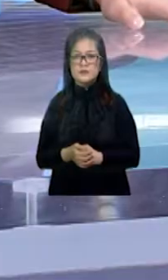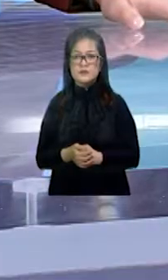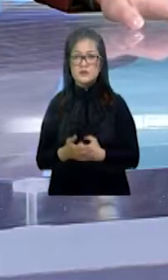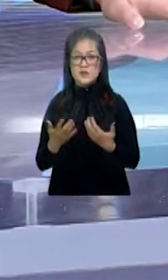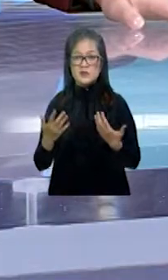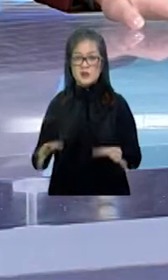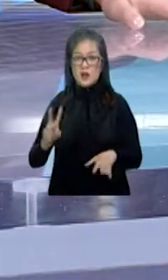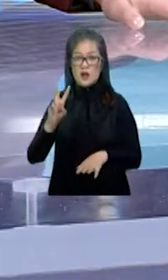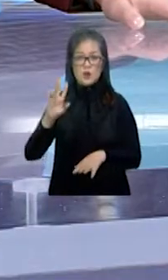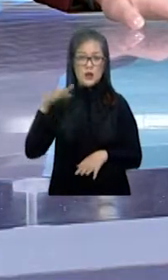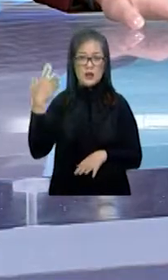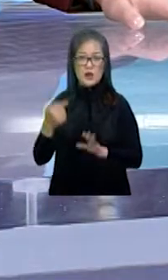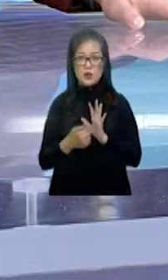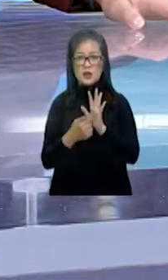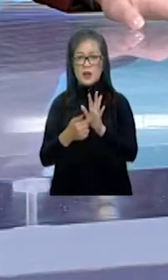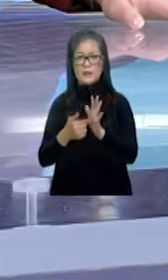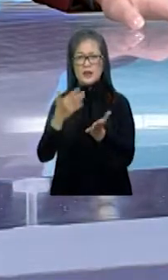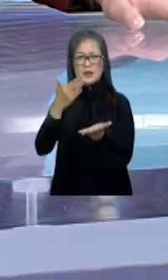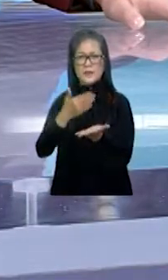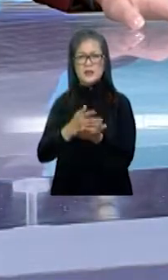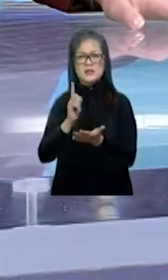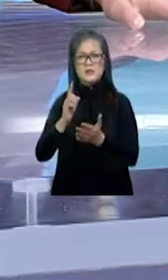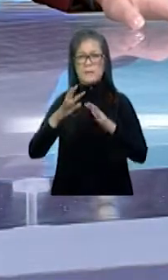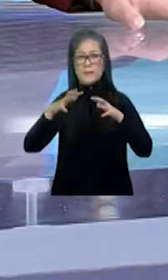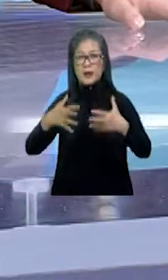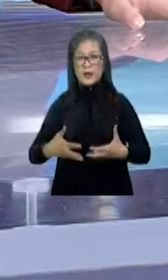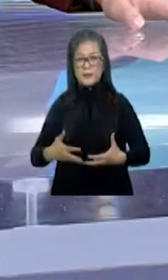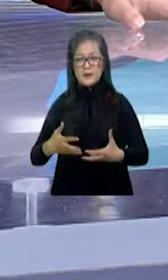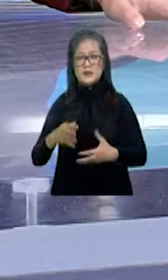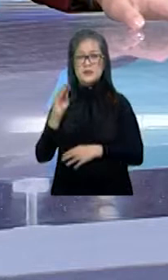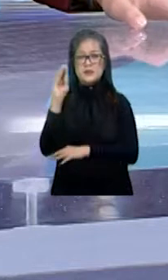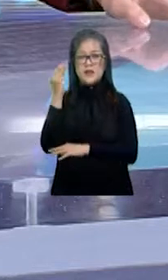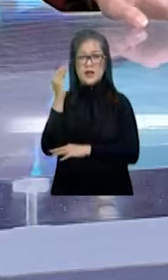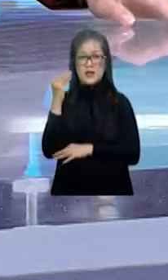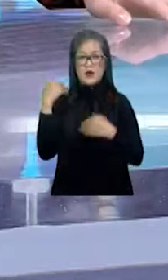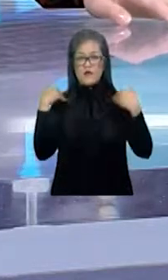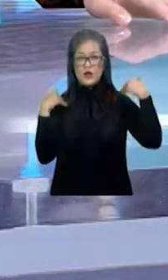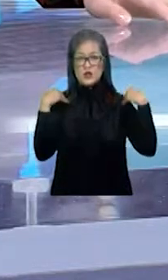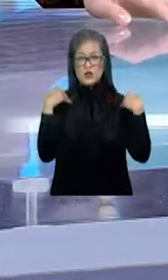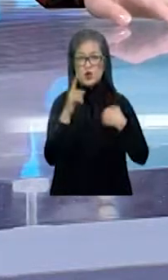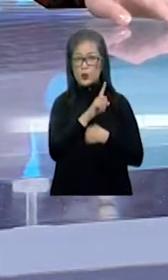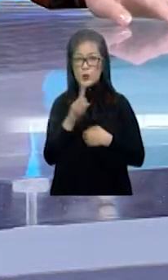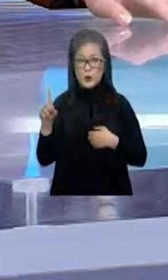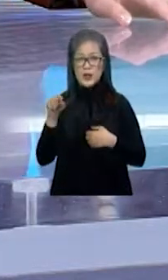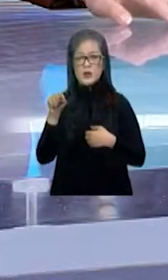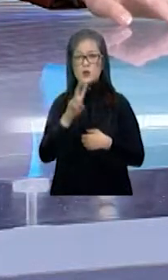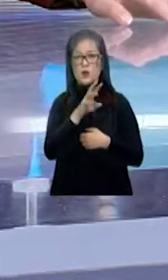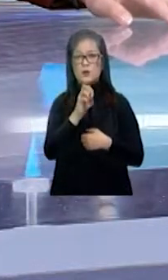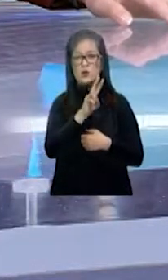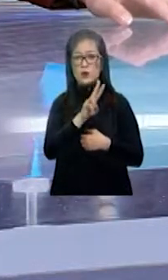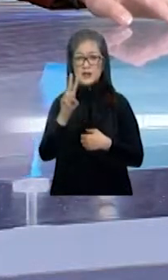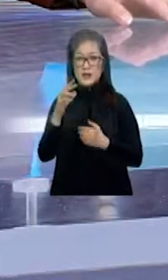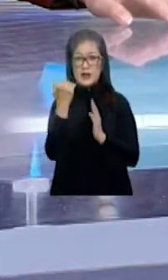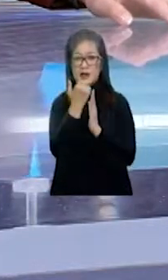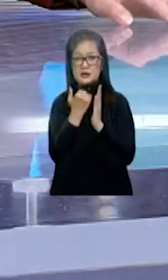Mirsa, setelah 2 tahun tampil terbatas akibat pandemi, kini Jakarta Fashion Week 2023 kembali digelar. Mengangkat tema Fashion